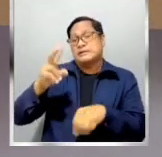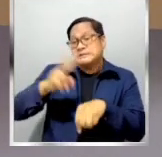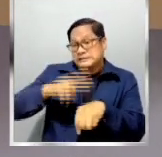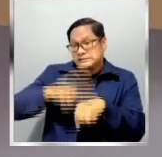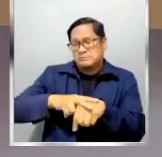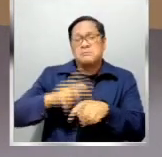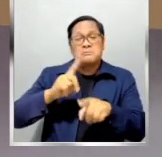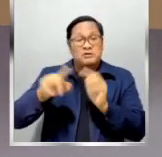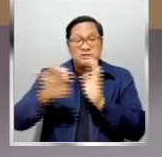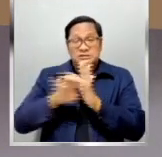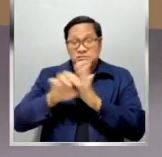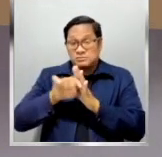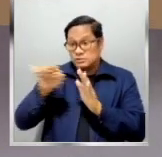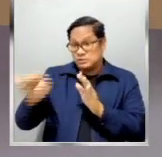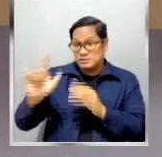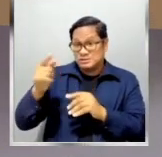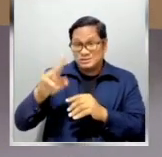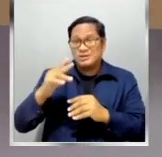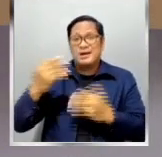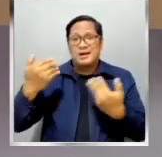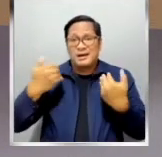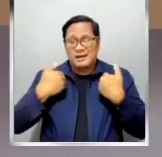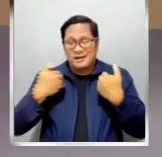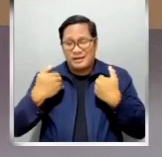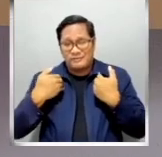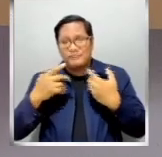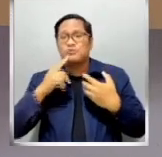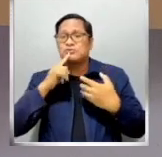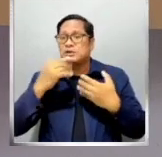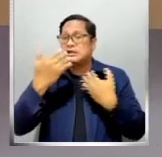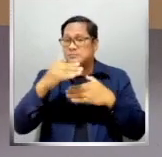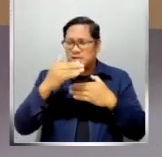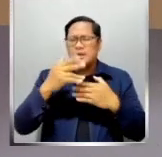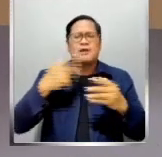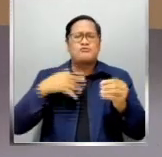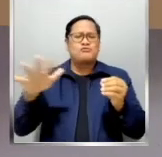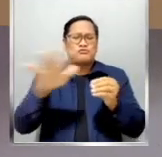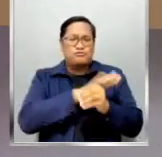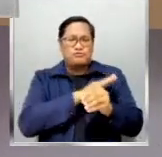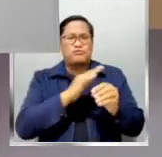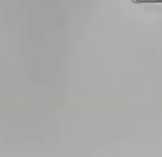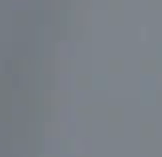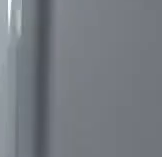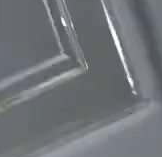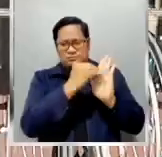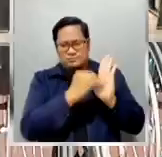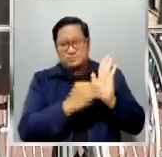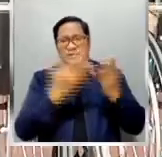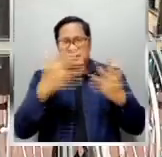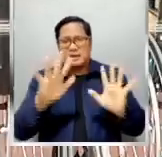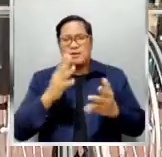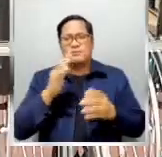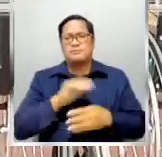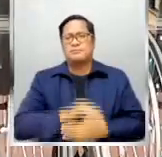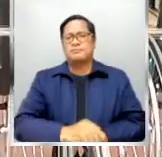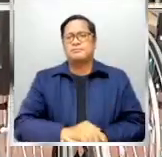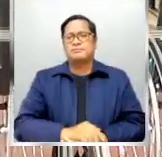limitado ang tinuturukan, fully booked na ang listahan. Nakatutok si Tina Panganiban Perez.